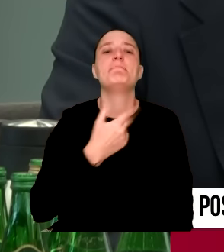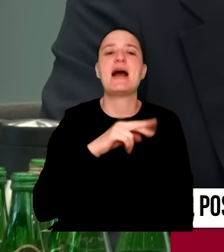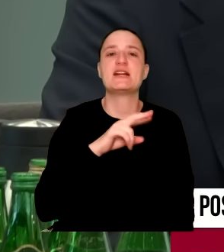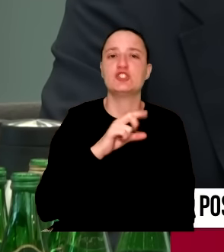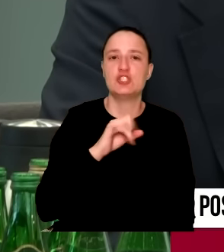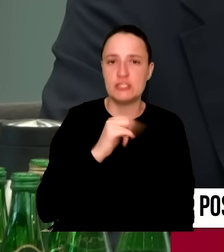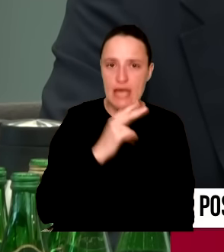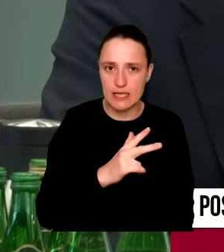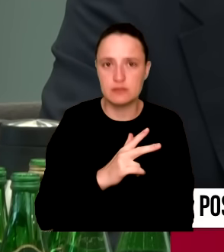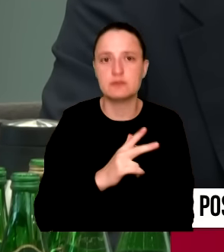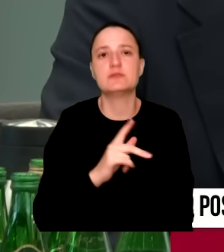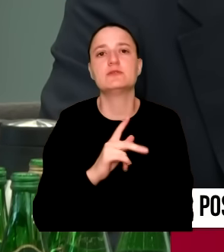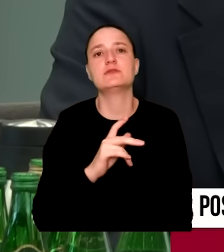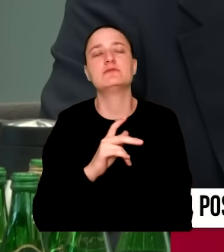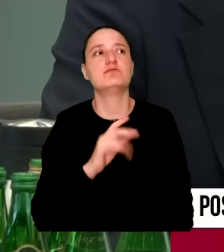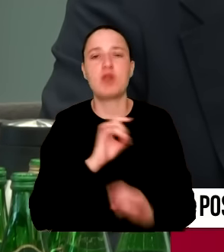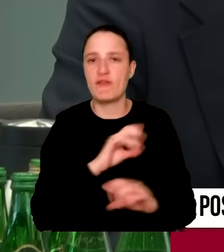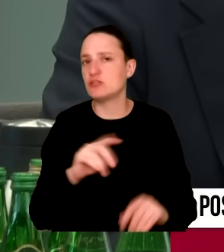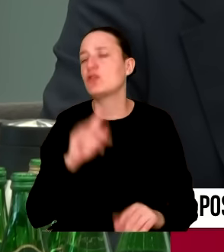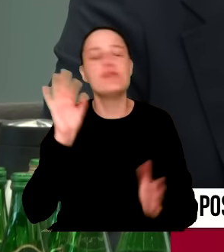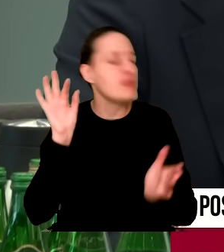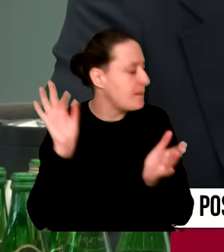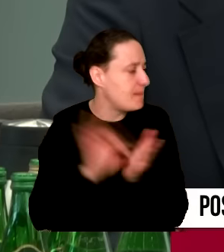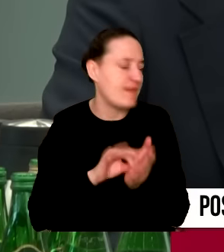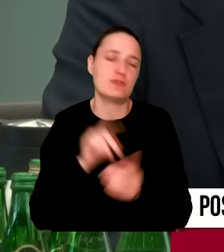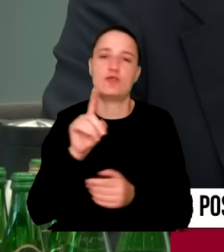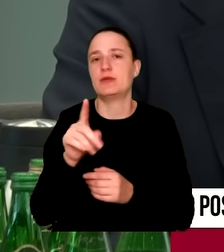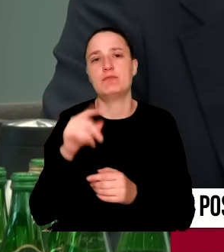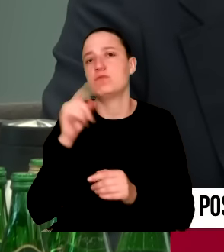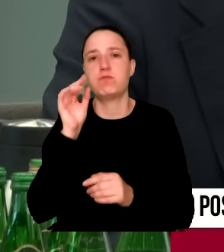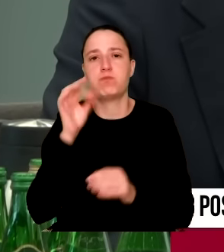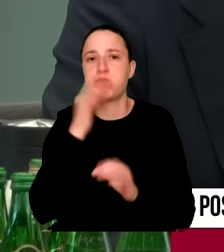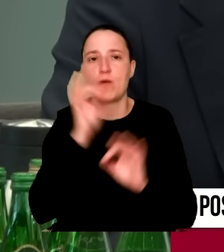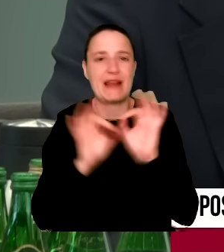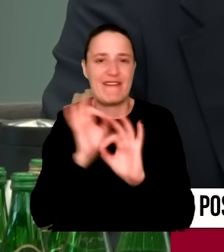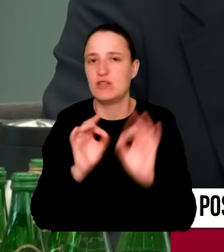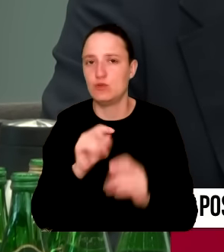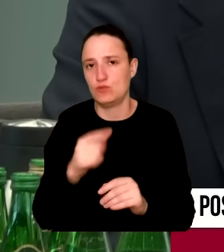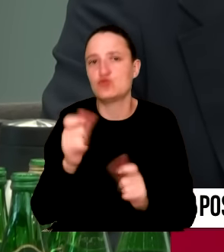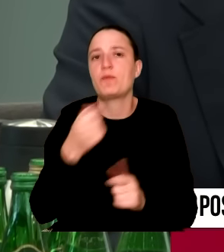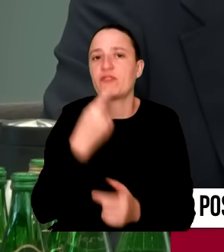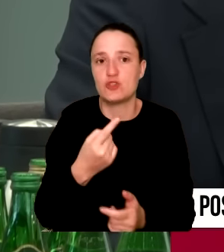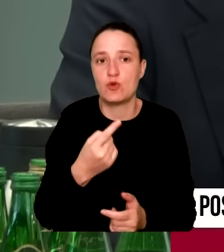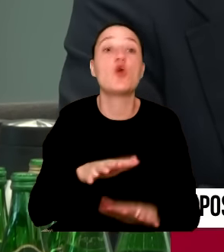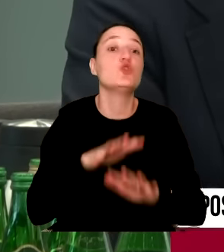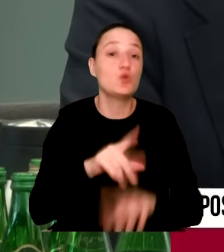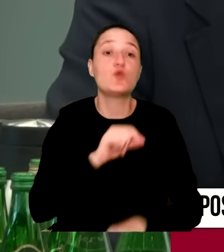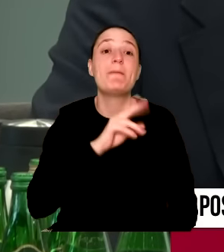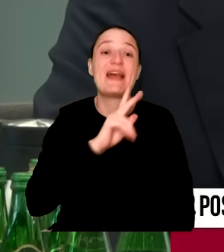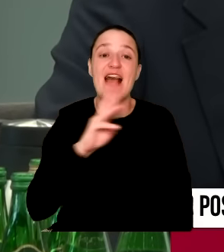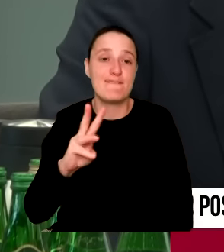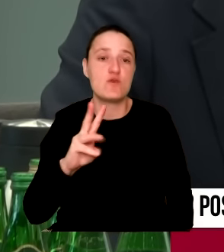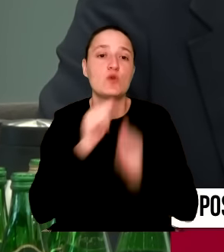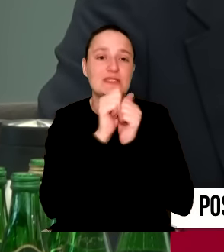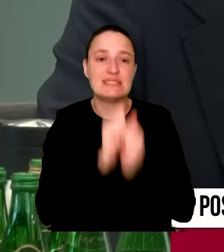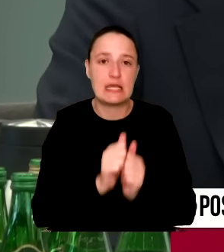profesor na pewno mógłby sprostować tę pana wypowiedź szereg czynności pozostało przy Państwowej Komisji Wyborczej Prostuję